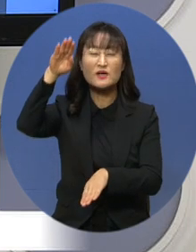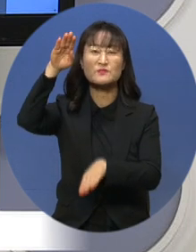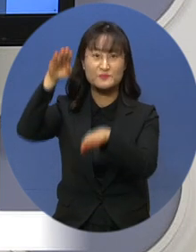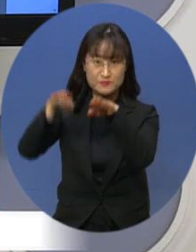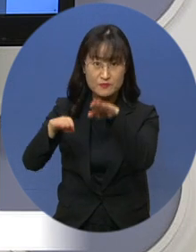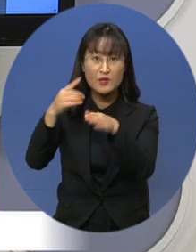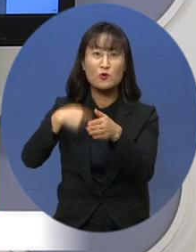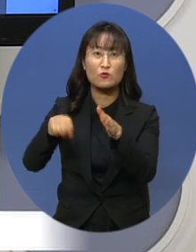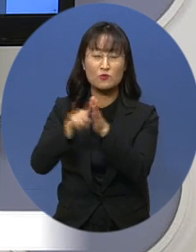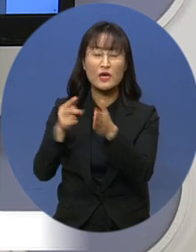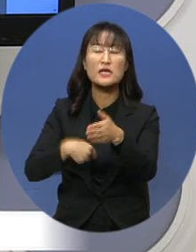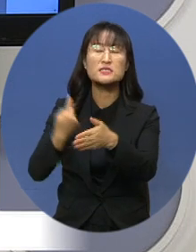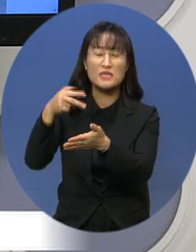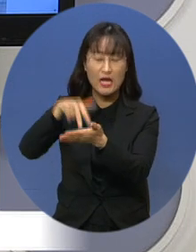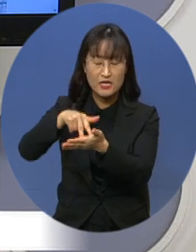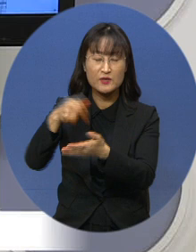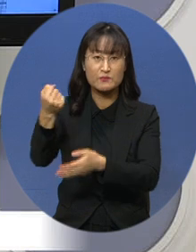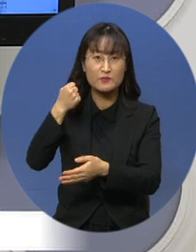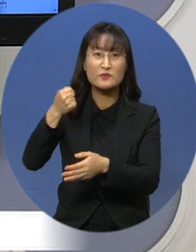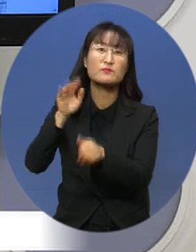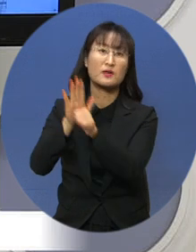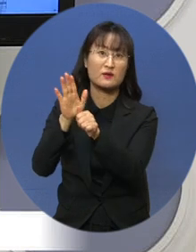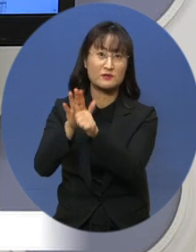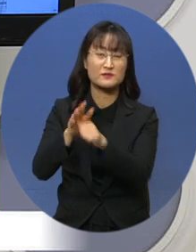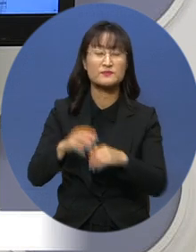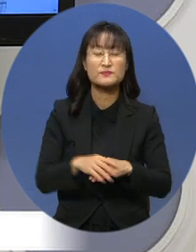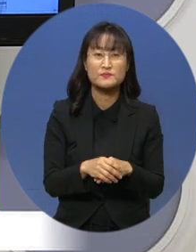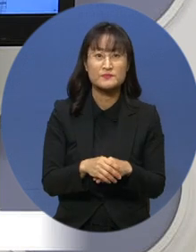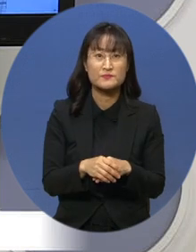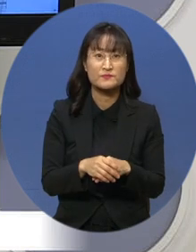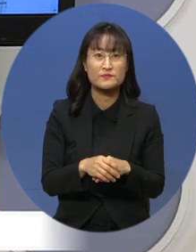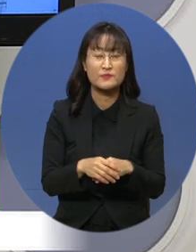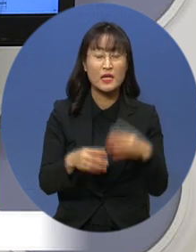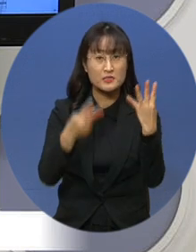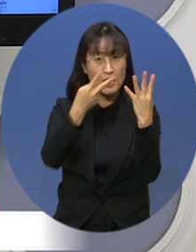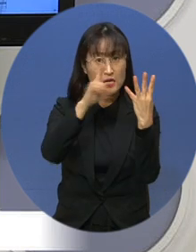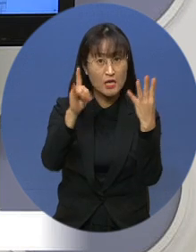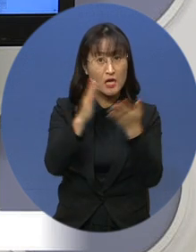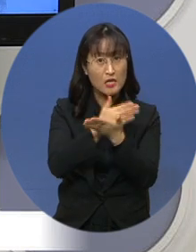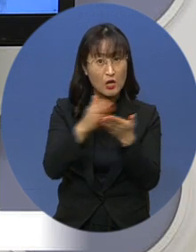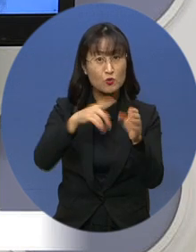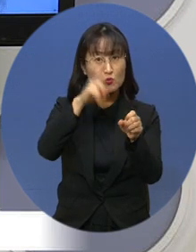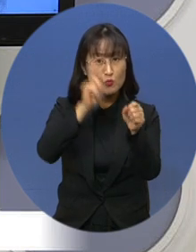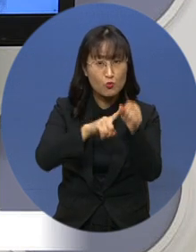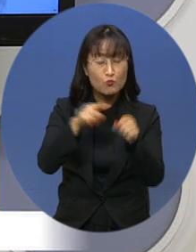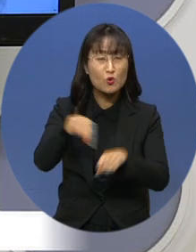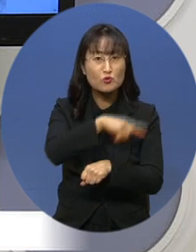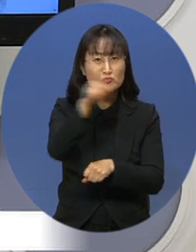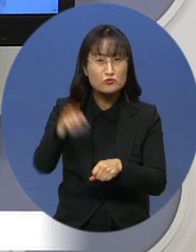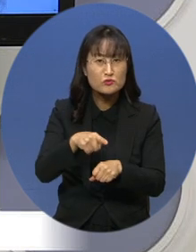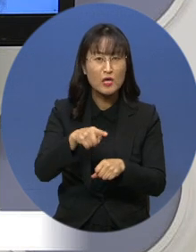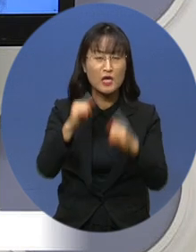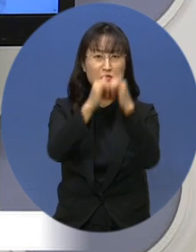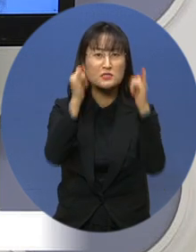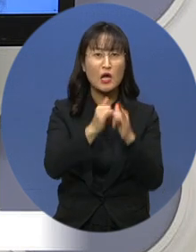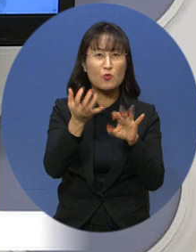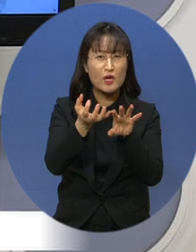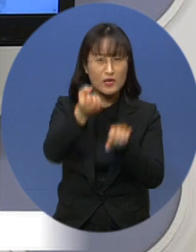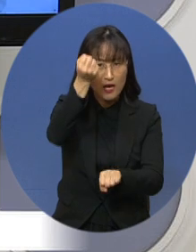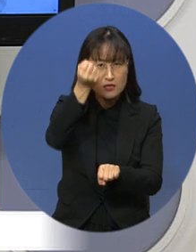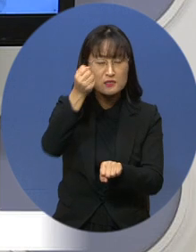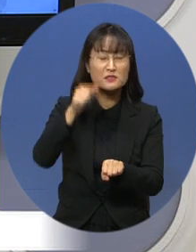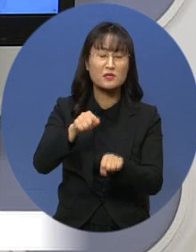자립 역량 강화 등 입니다 특히 4대 나눔 목표 중 양극화 완화를 위한 사회안전망